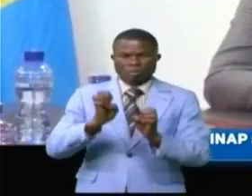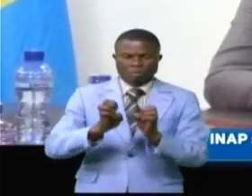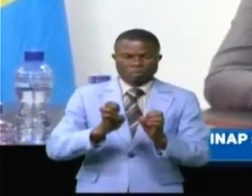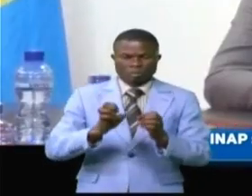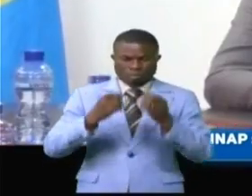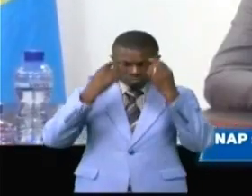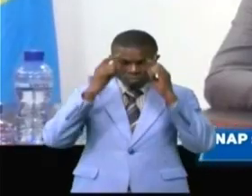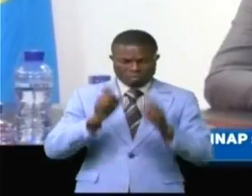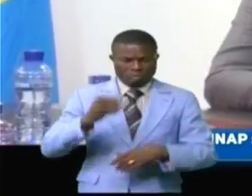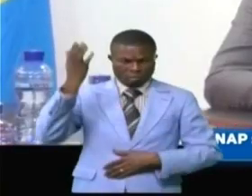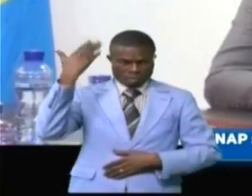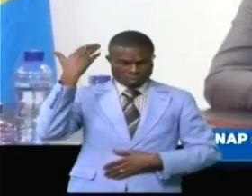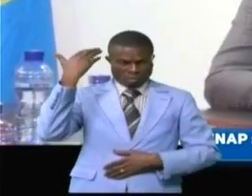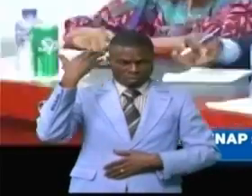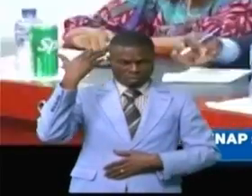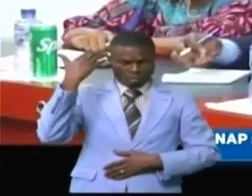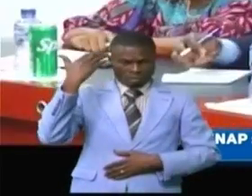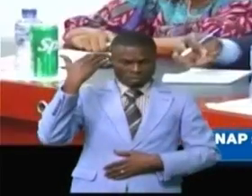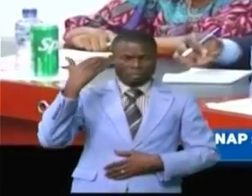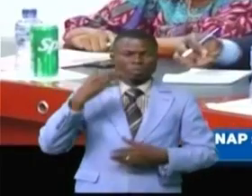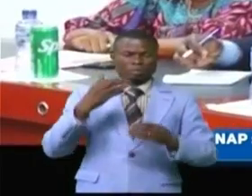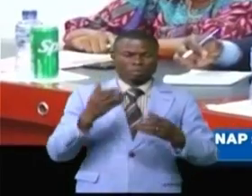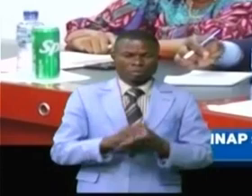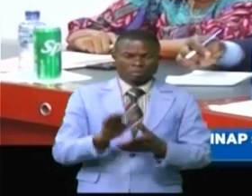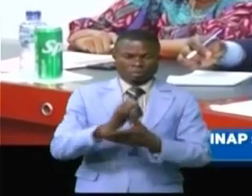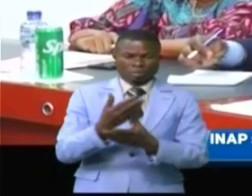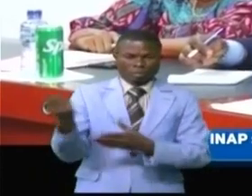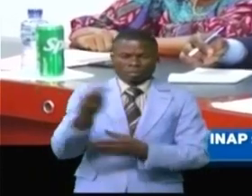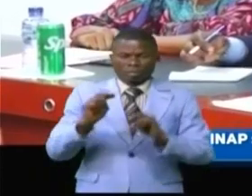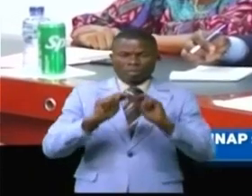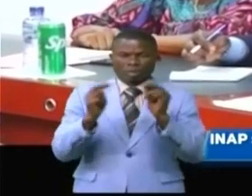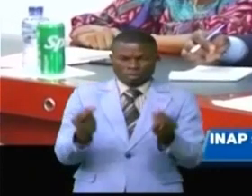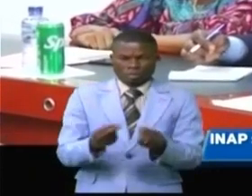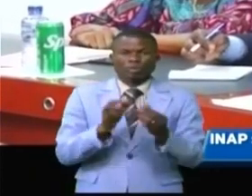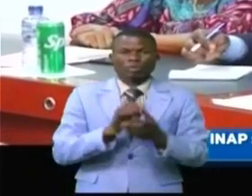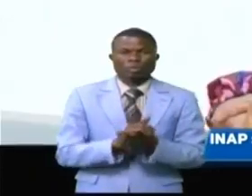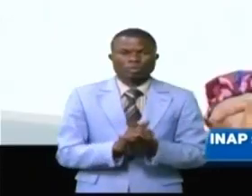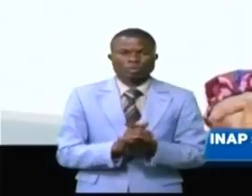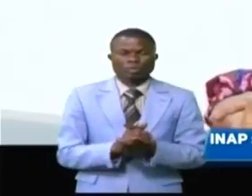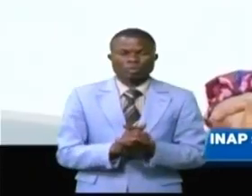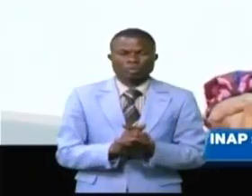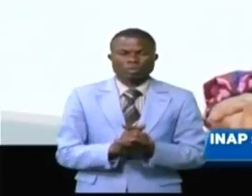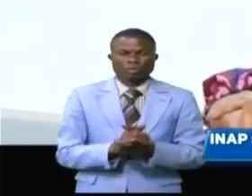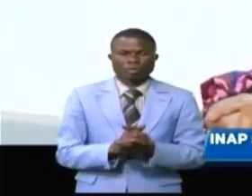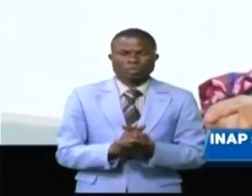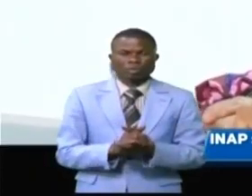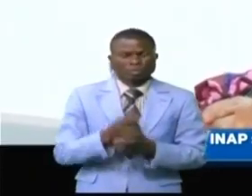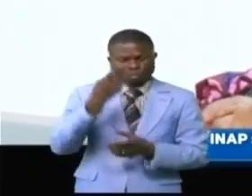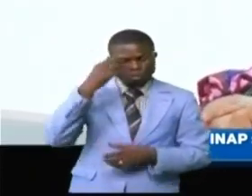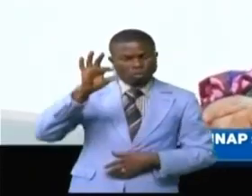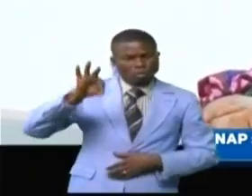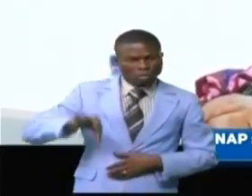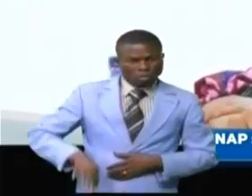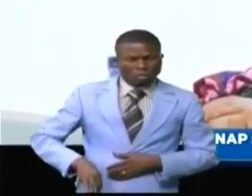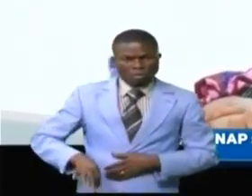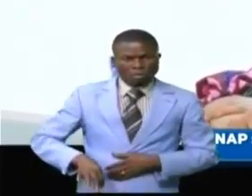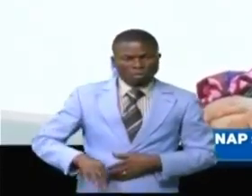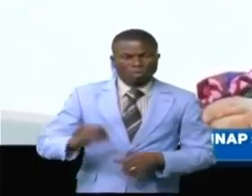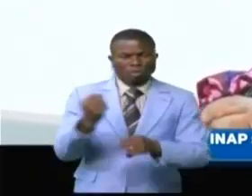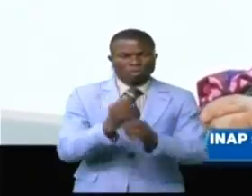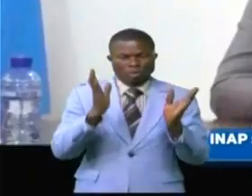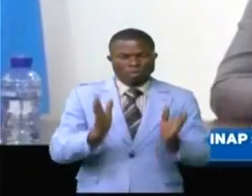engagements qui ont été pris précédemment entre les deux parties. Ce pour l'intérêt des agents